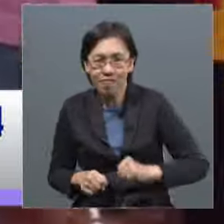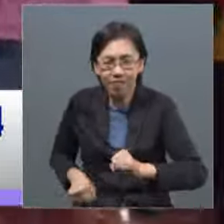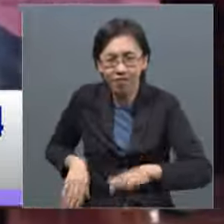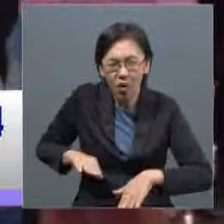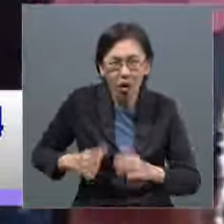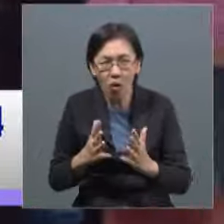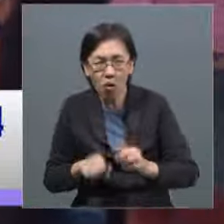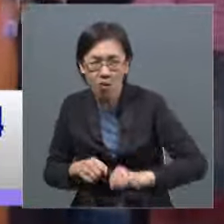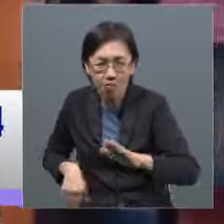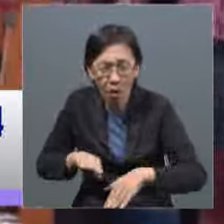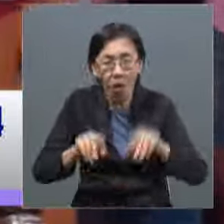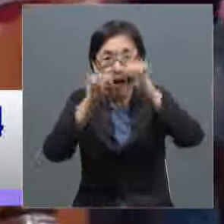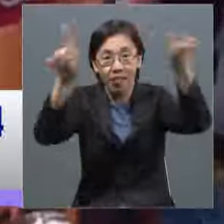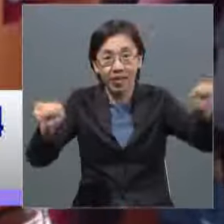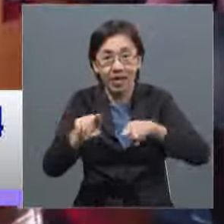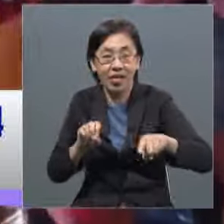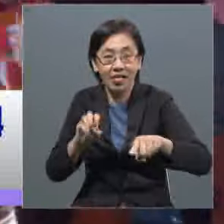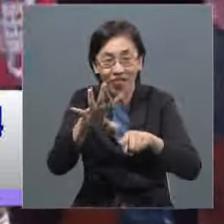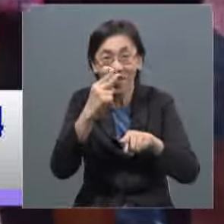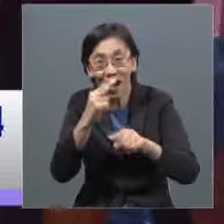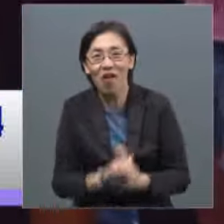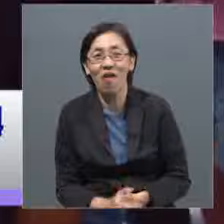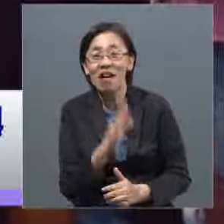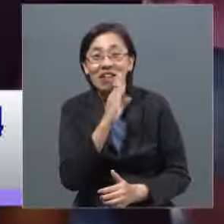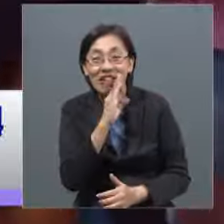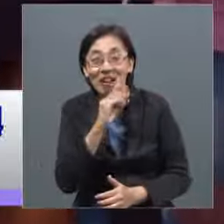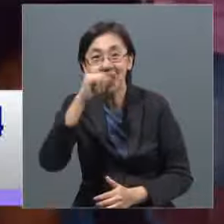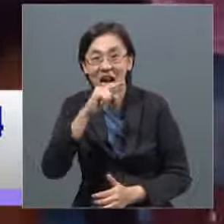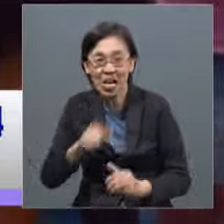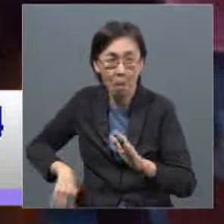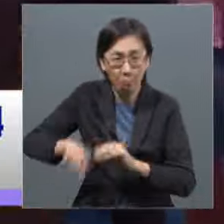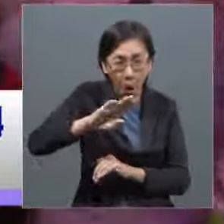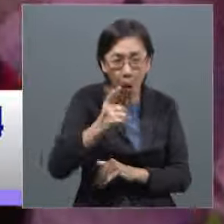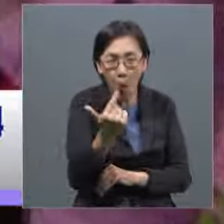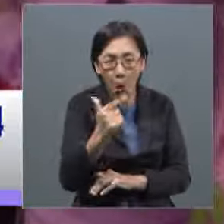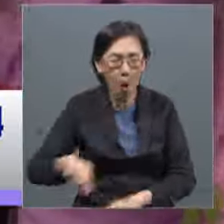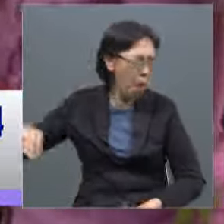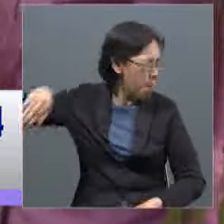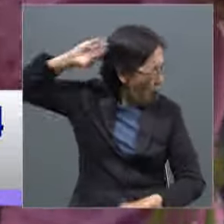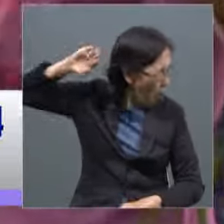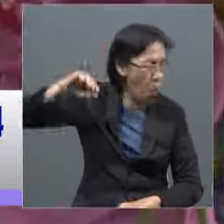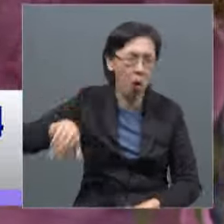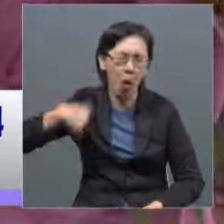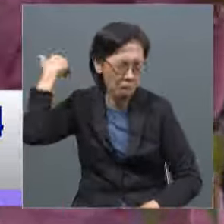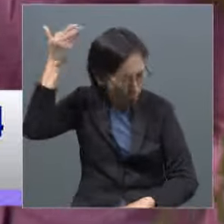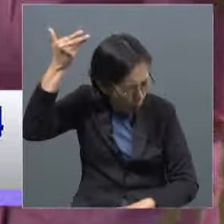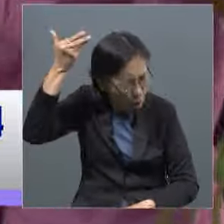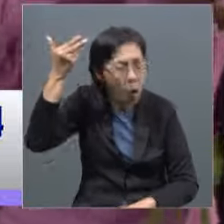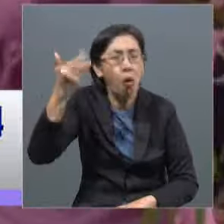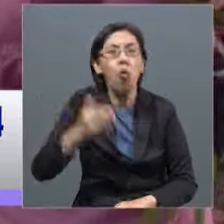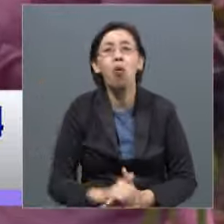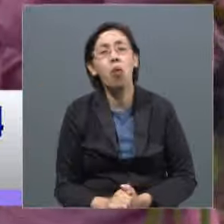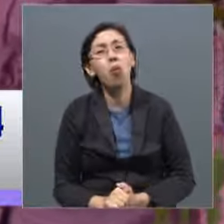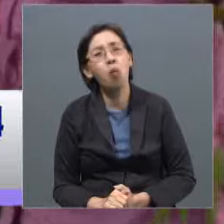งหน้าจอโปรเจคเตอร์นะครับเมื่อน้องทำนิดน้องเทนนิสทำแต้มได้สวยๆนะครับไม่ว่าจะเป็นการเตะกับหลังหรือว่าท่าแมงป่องนั่นแห